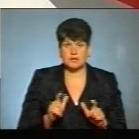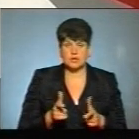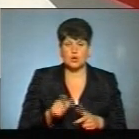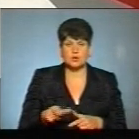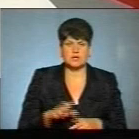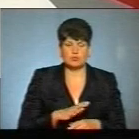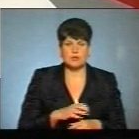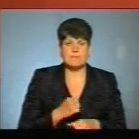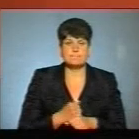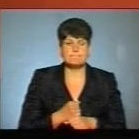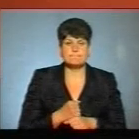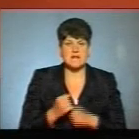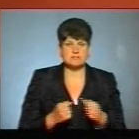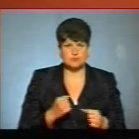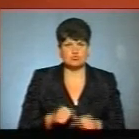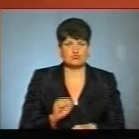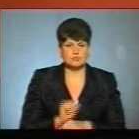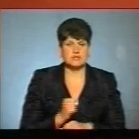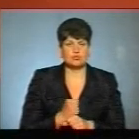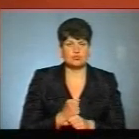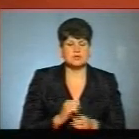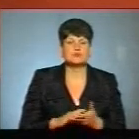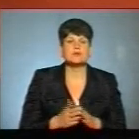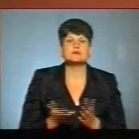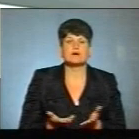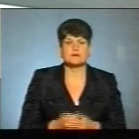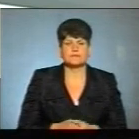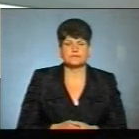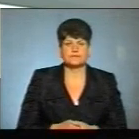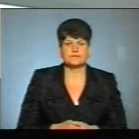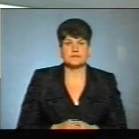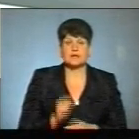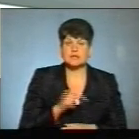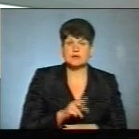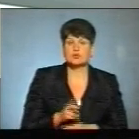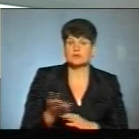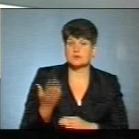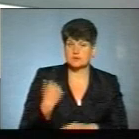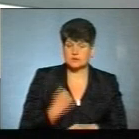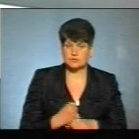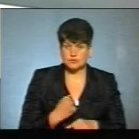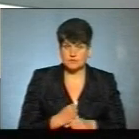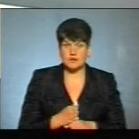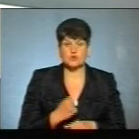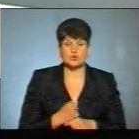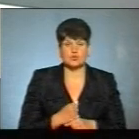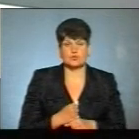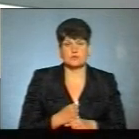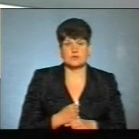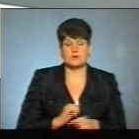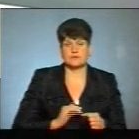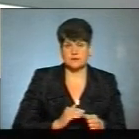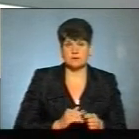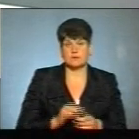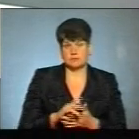були працевлаштовані, призупинили роботу. Яка ситуація з цим? Ті, що працювали, якщо роботодавець перестав